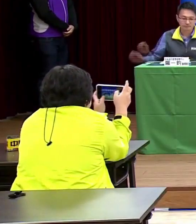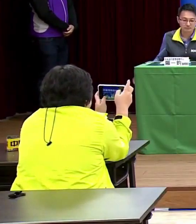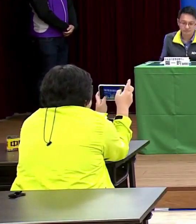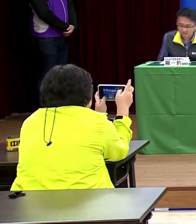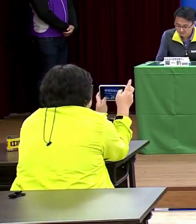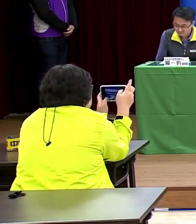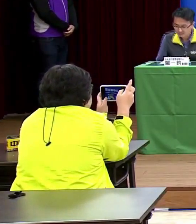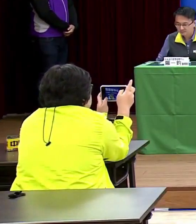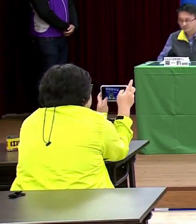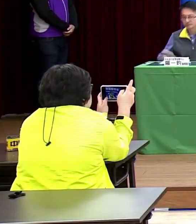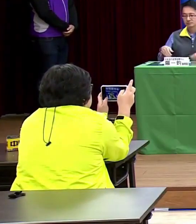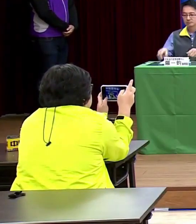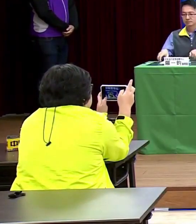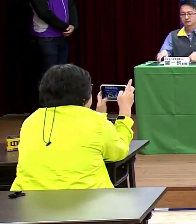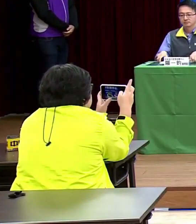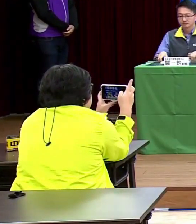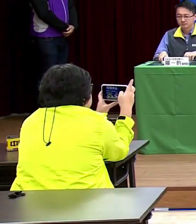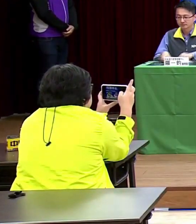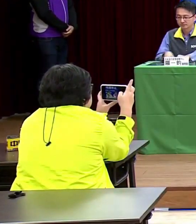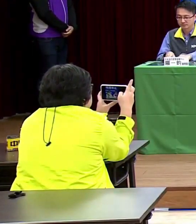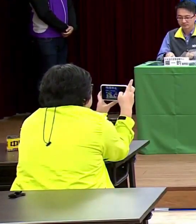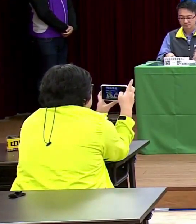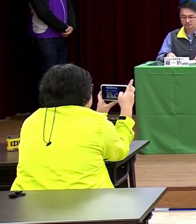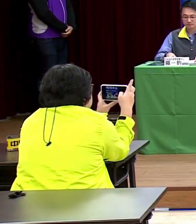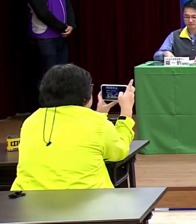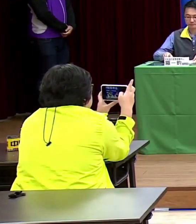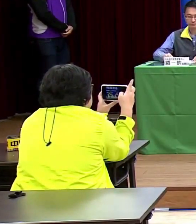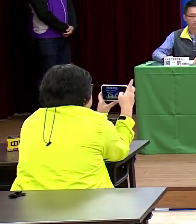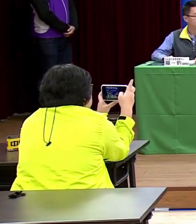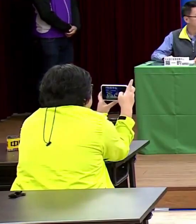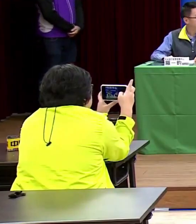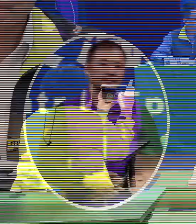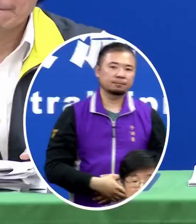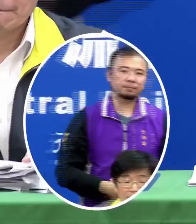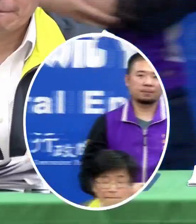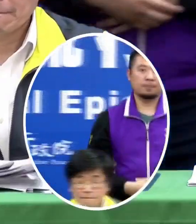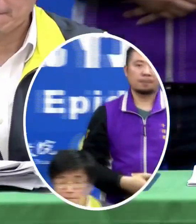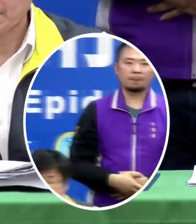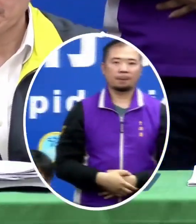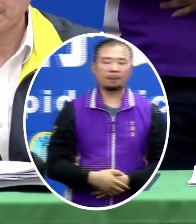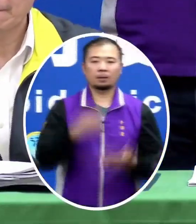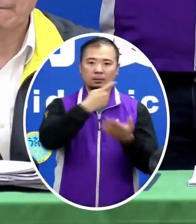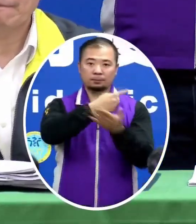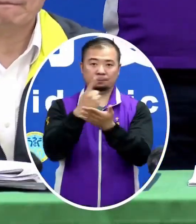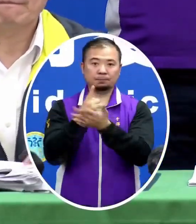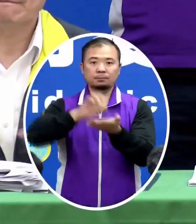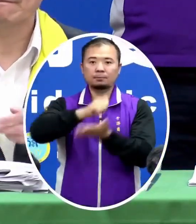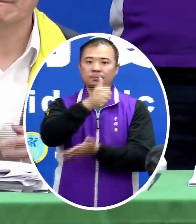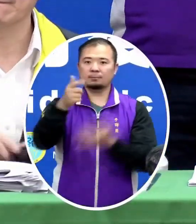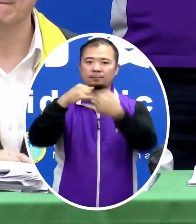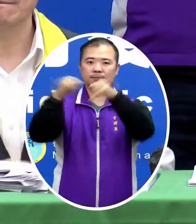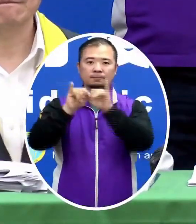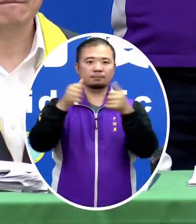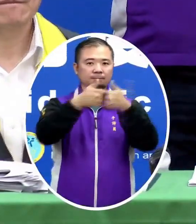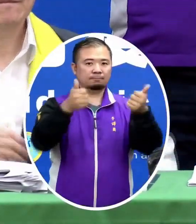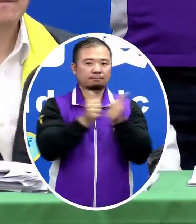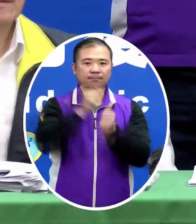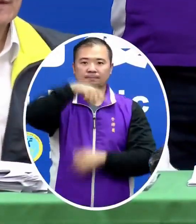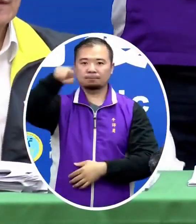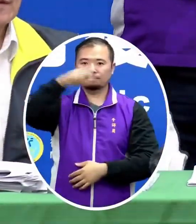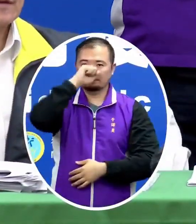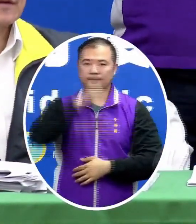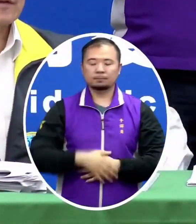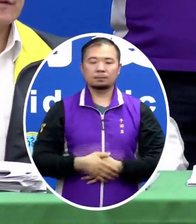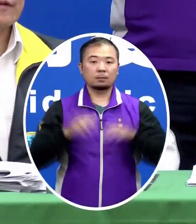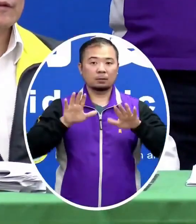中央流行疫情指挥中心星期日下午进行最新疫情说明，卫福部长陈时中宣布台湾新增一名境外